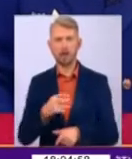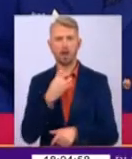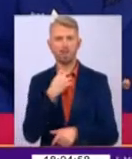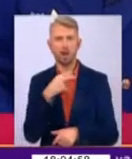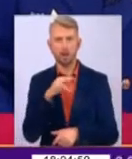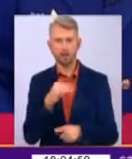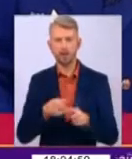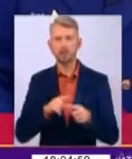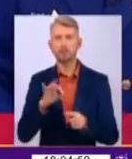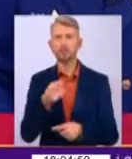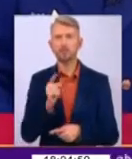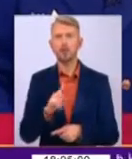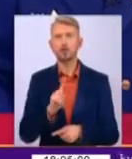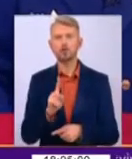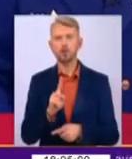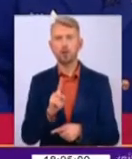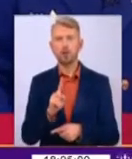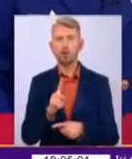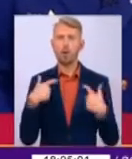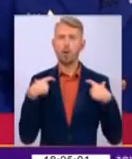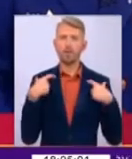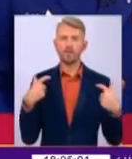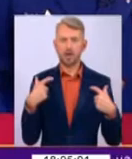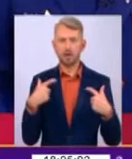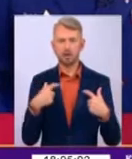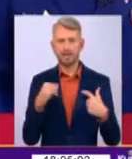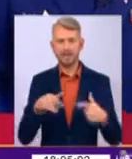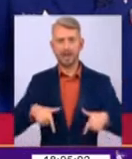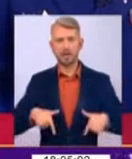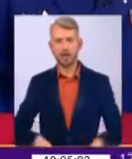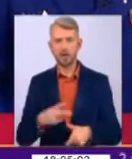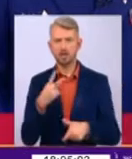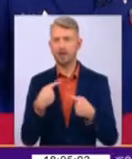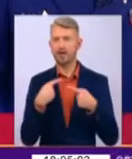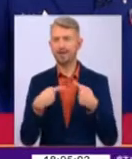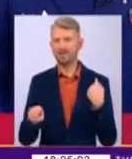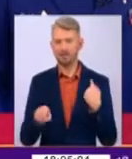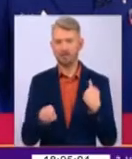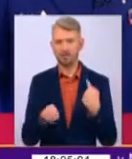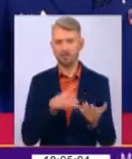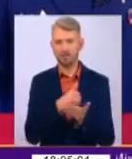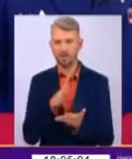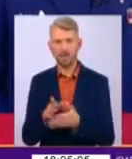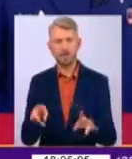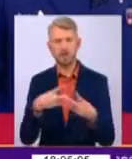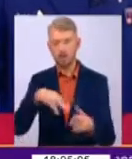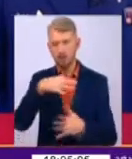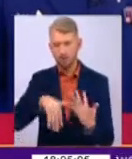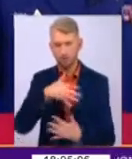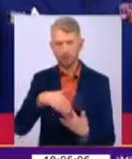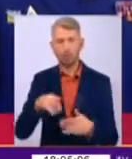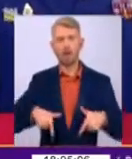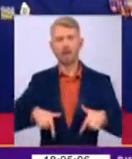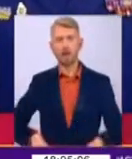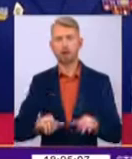до того, що офіцер і генерал – це два різних види, не треба путати. І у генералів,